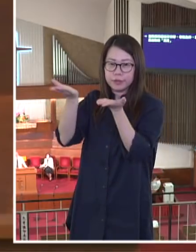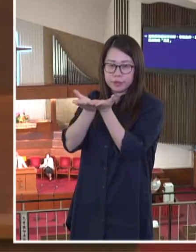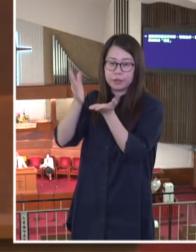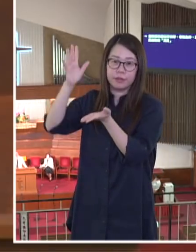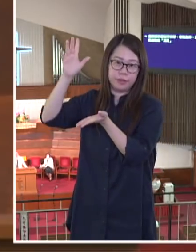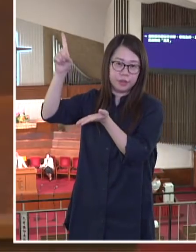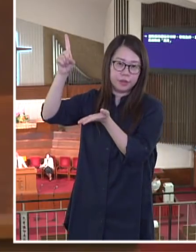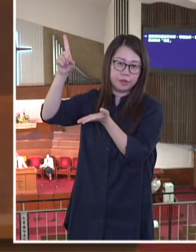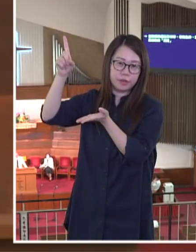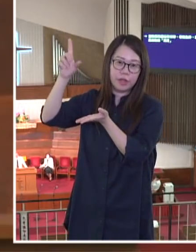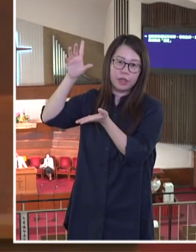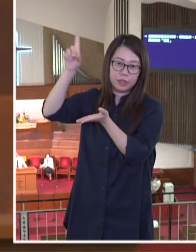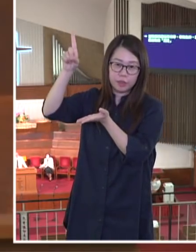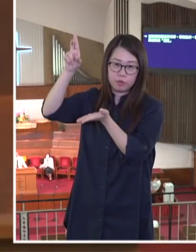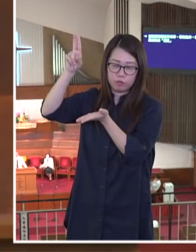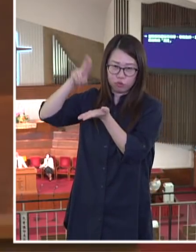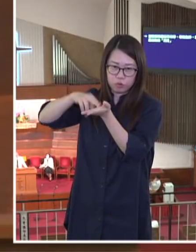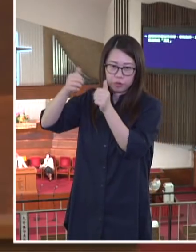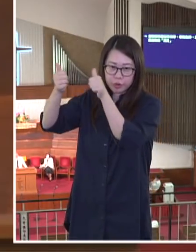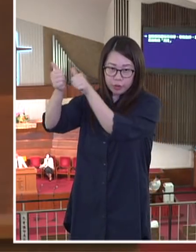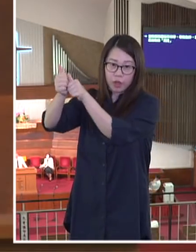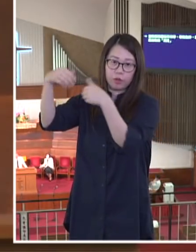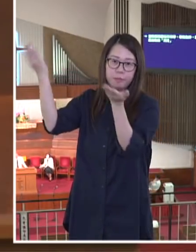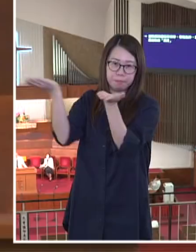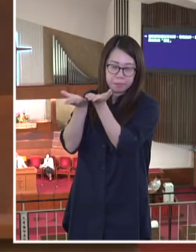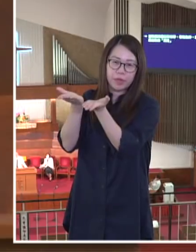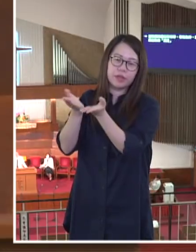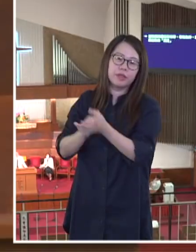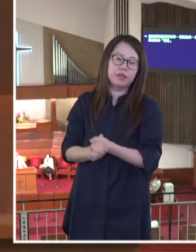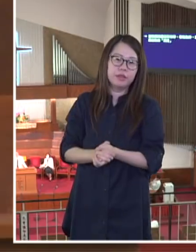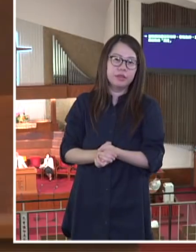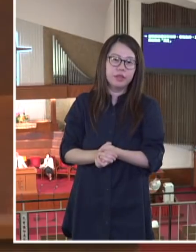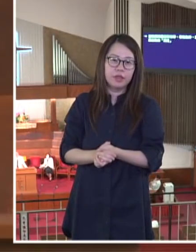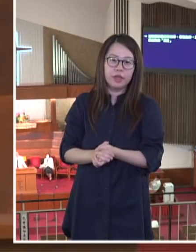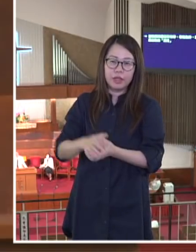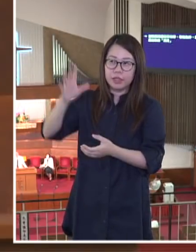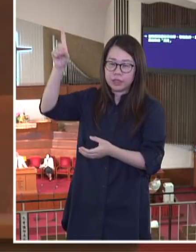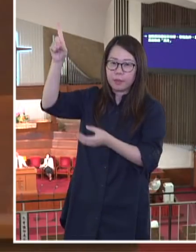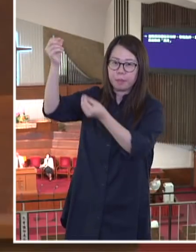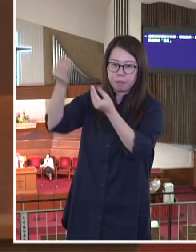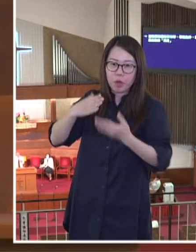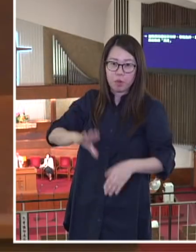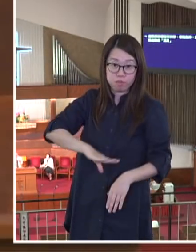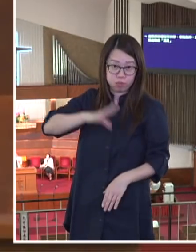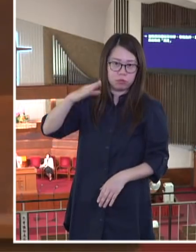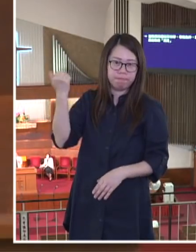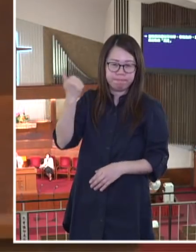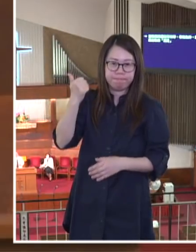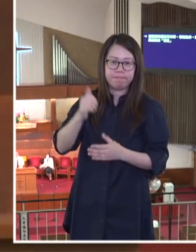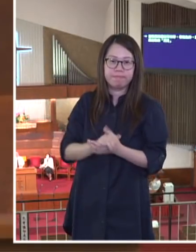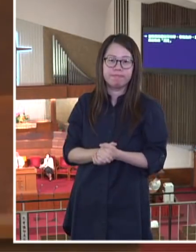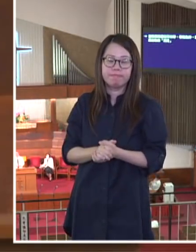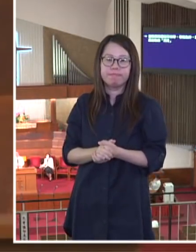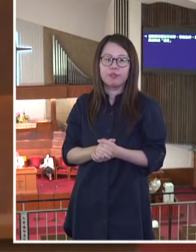这个就是我最大的满，是我的最大的满足。所以加勒是做一个见